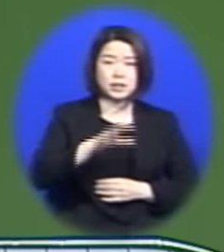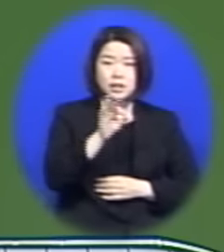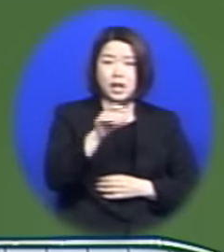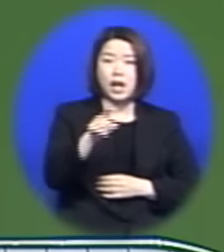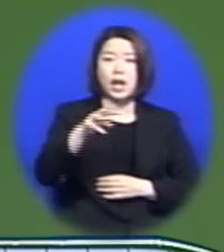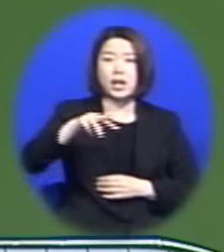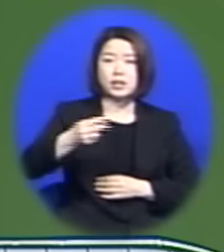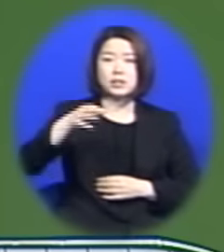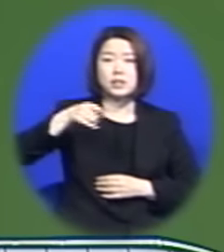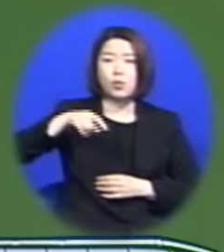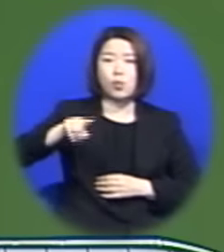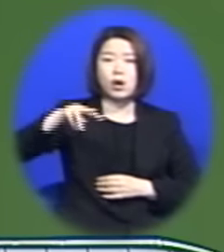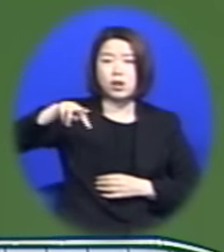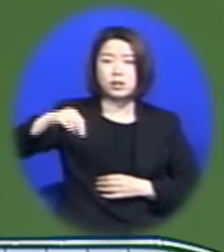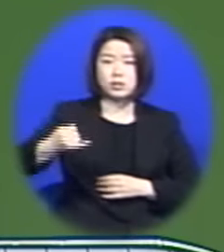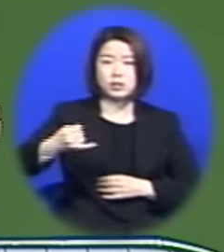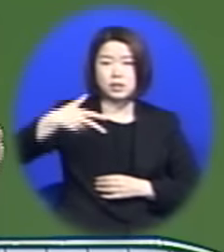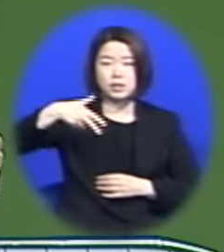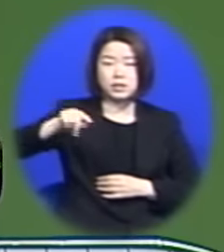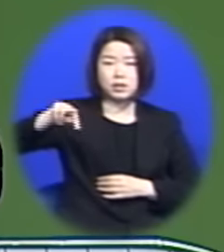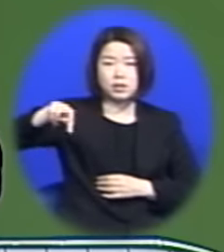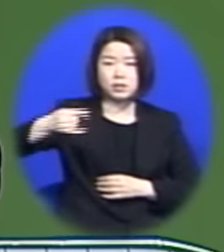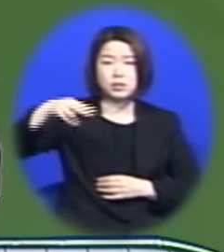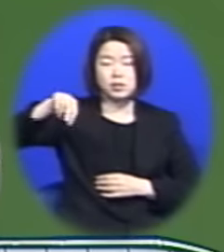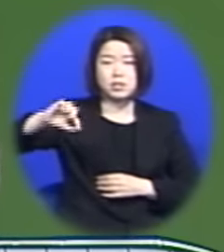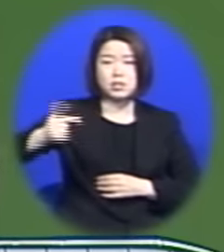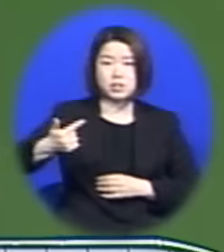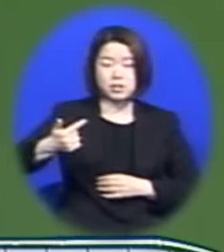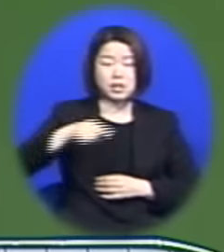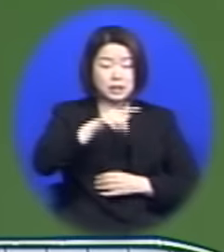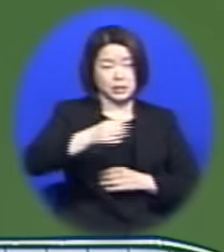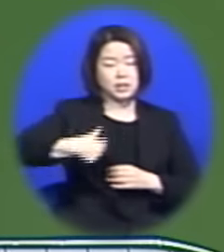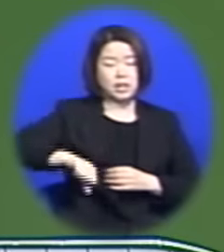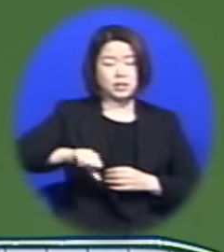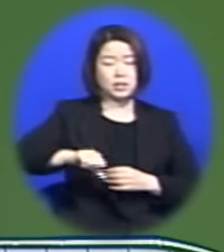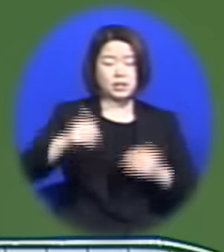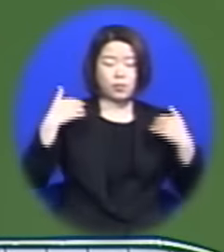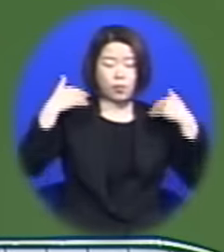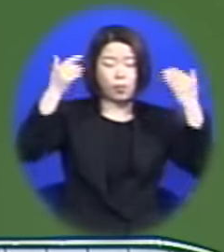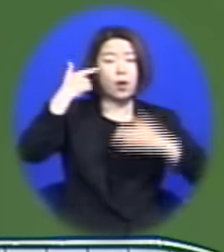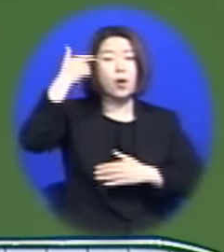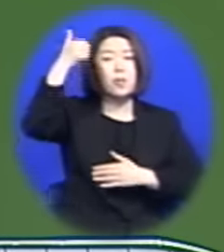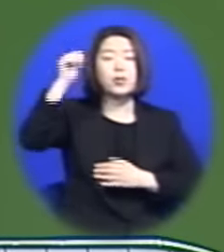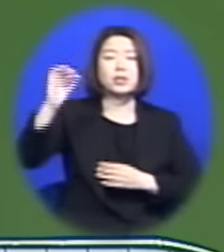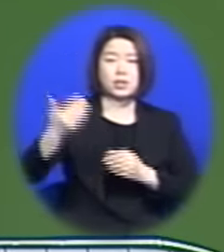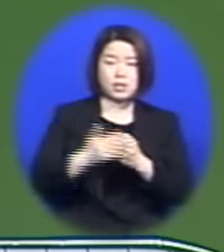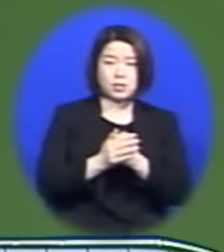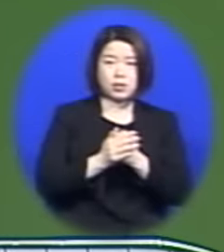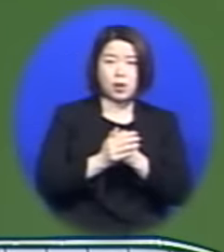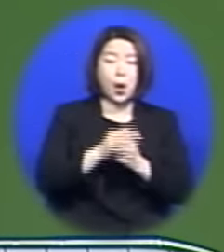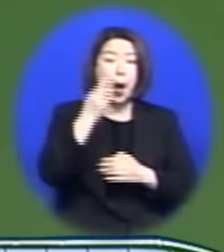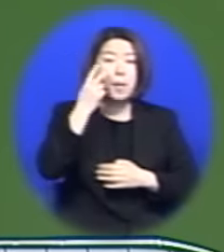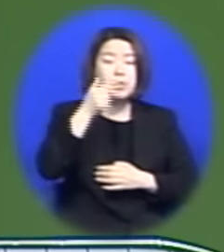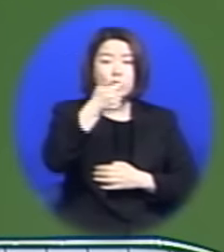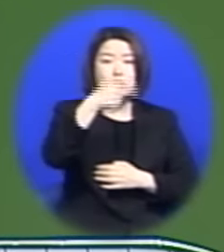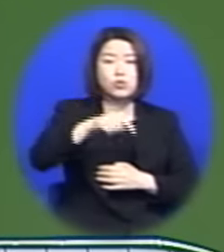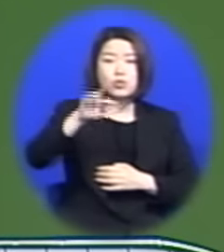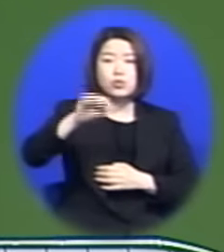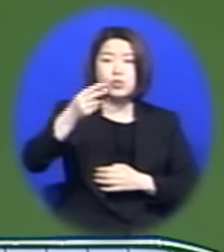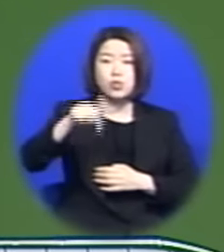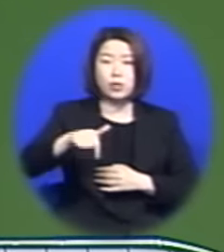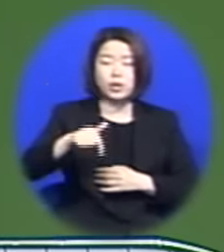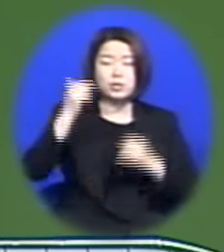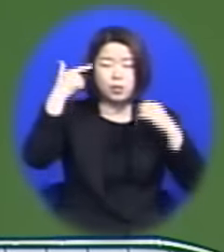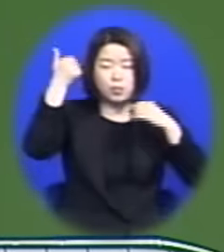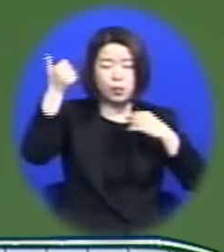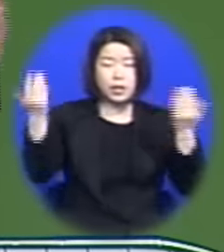저드슨 목사님 그 아들이 목사가 됐어요 미국 뉴욕에서 목회를 시작했습니다